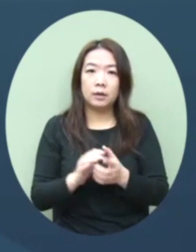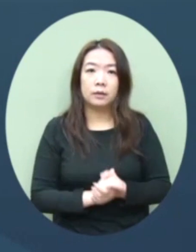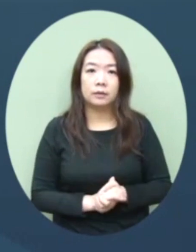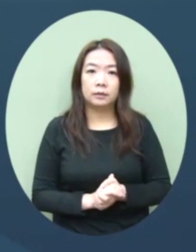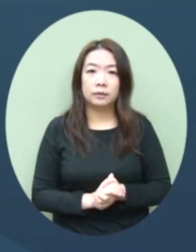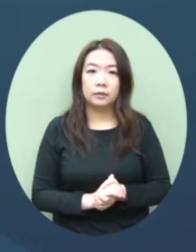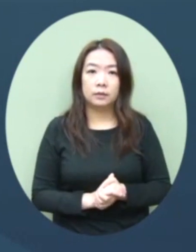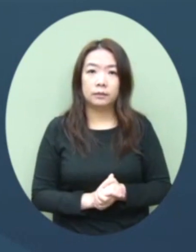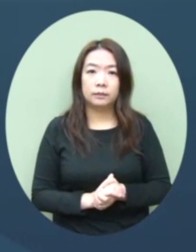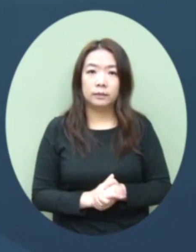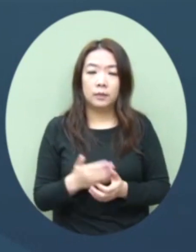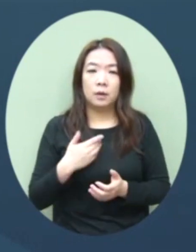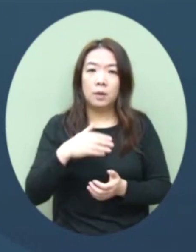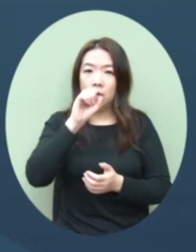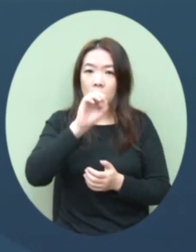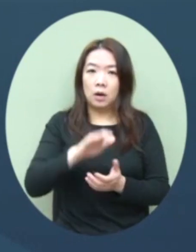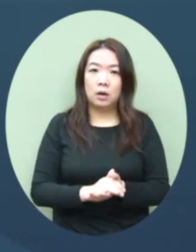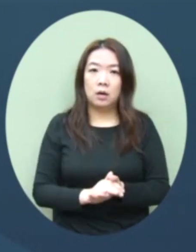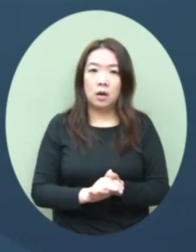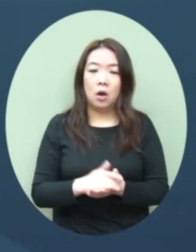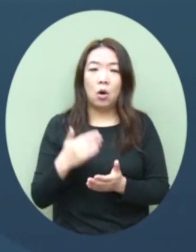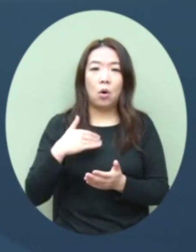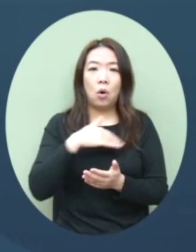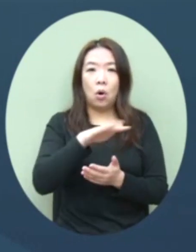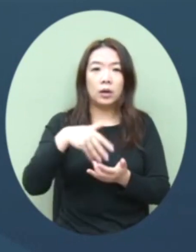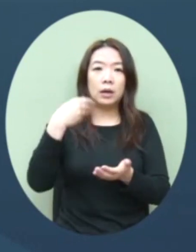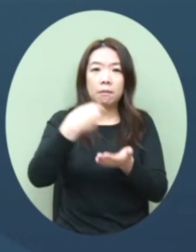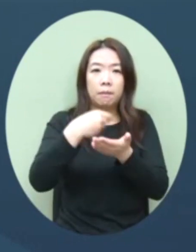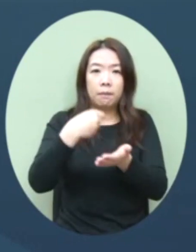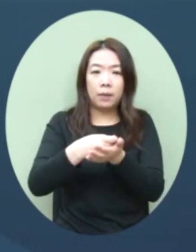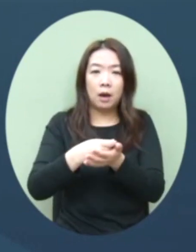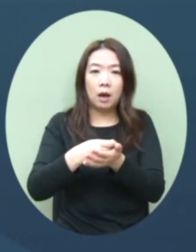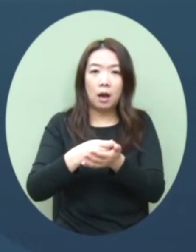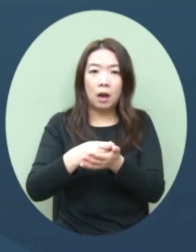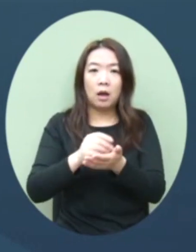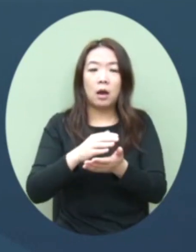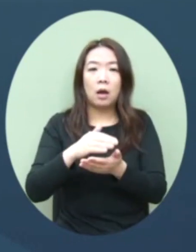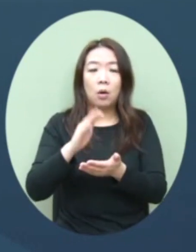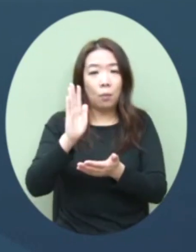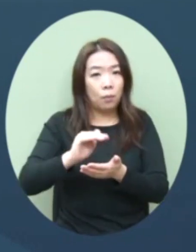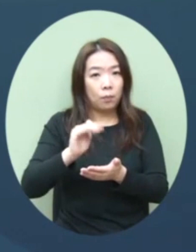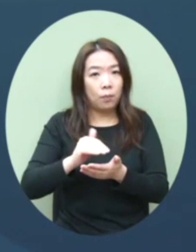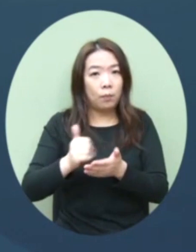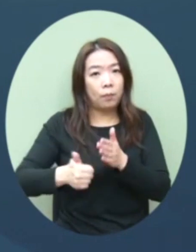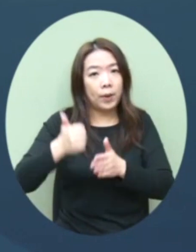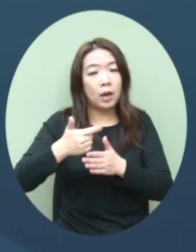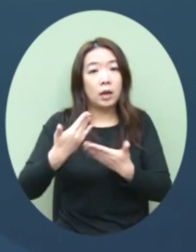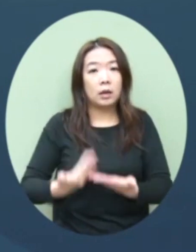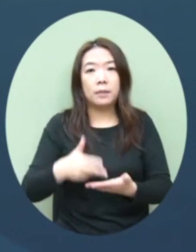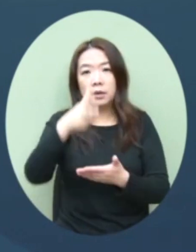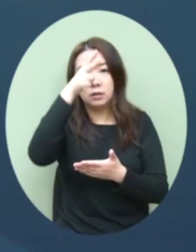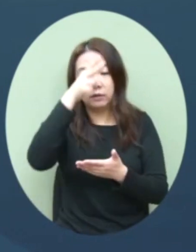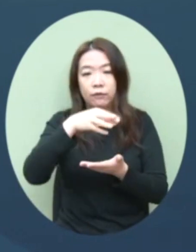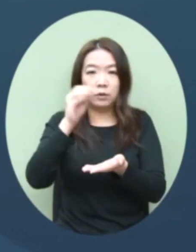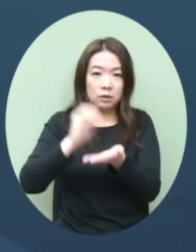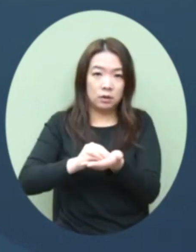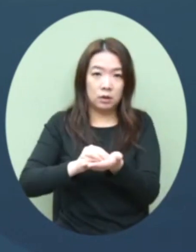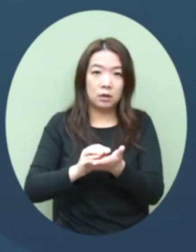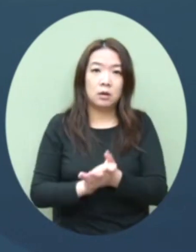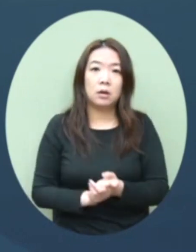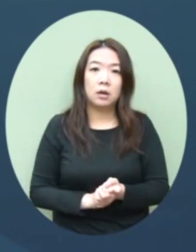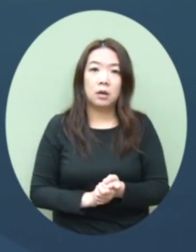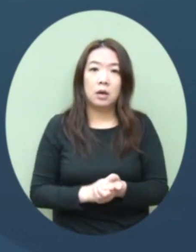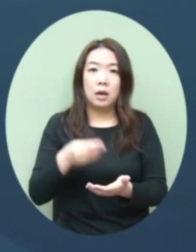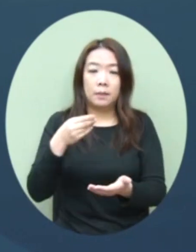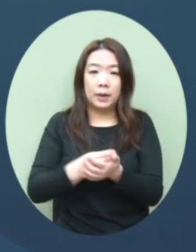我可以跟大家说我们的采购是有成效的其实今天来说特区政府已经落实的采